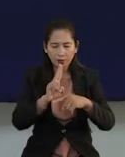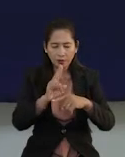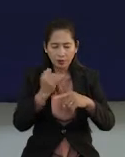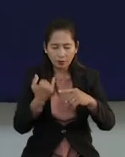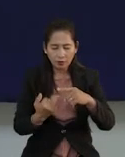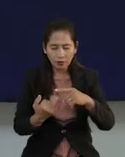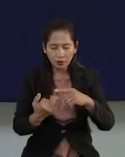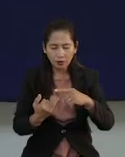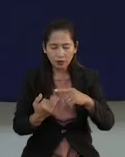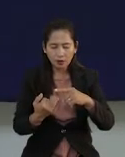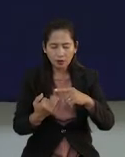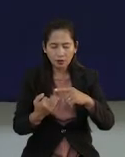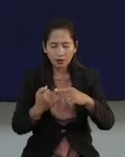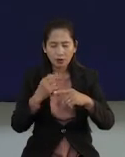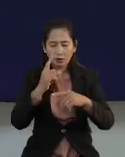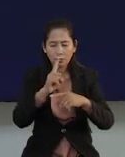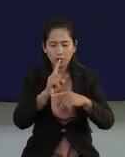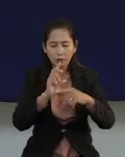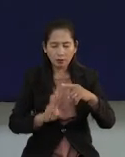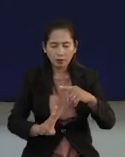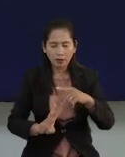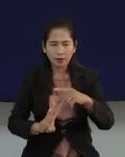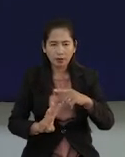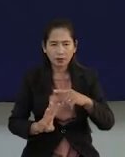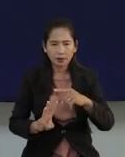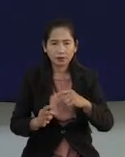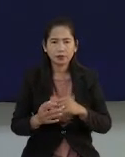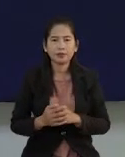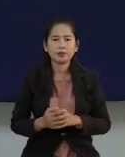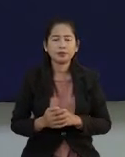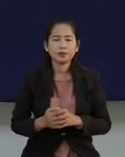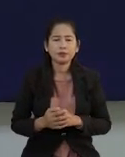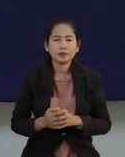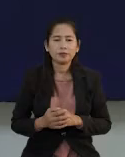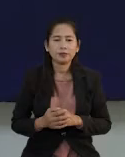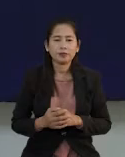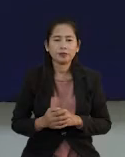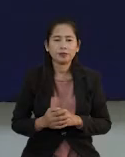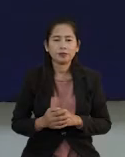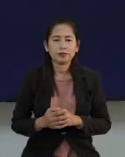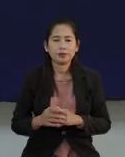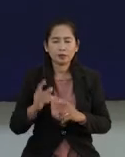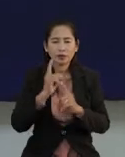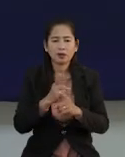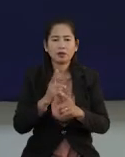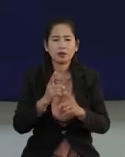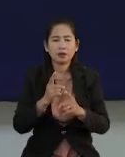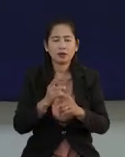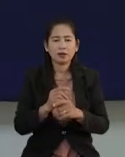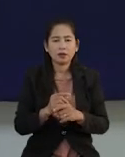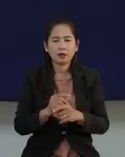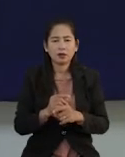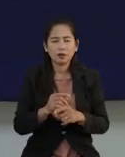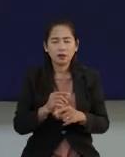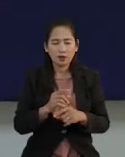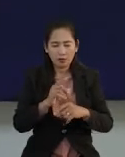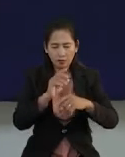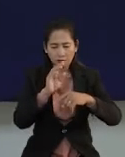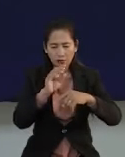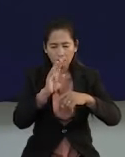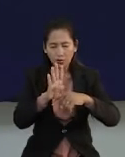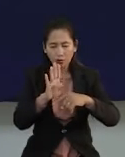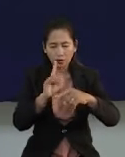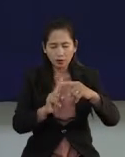bà muối nâng muối phía bầy chạy toàn chẳng chẳng lời dân ai sẽ bàn thá buồn phía đọc